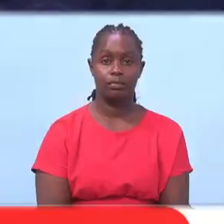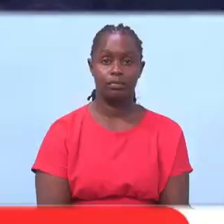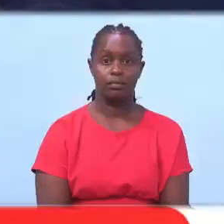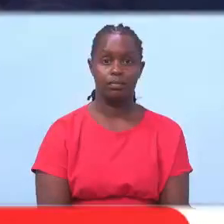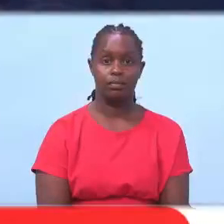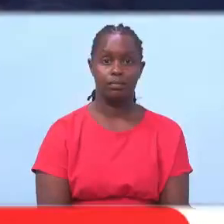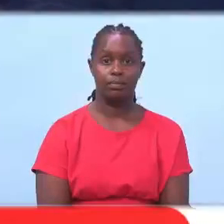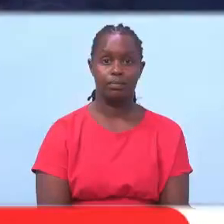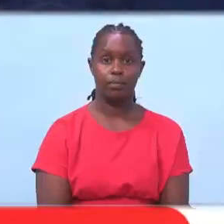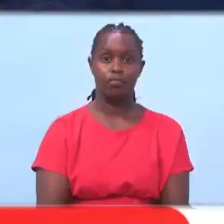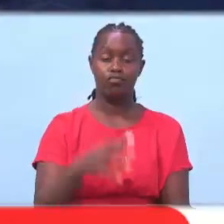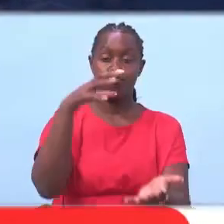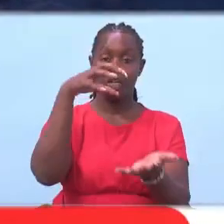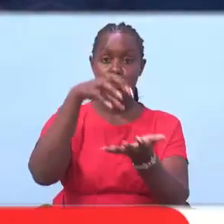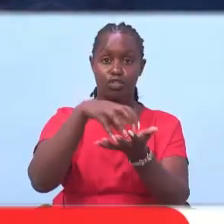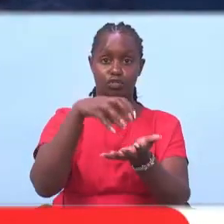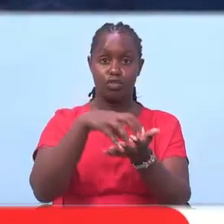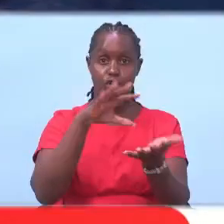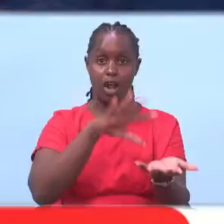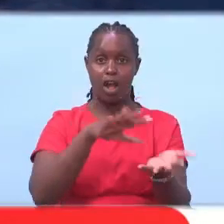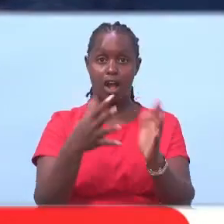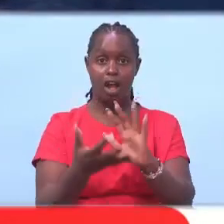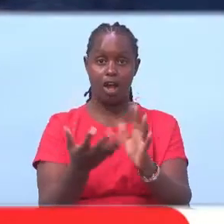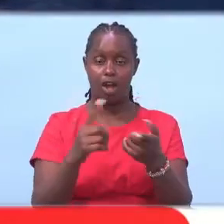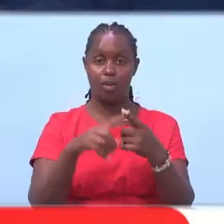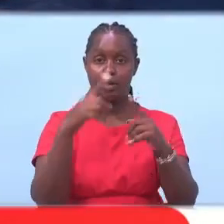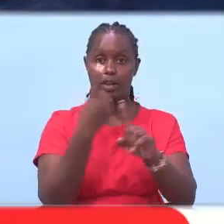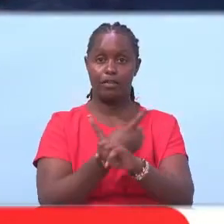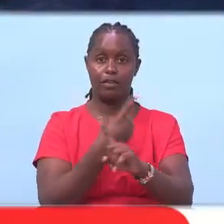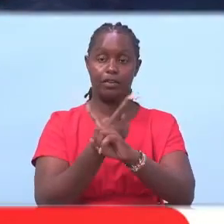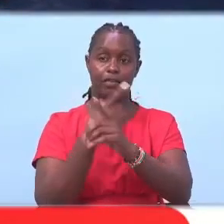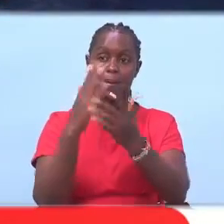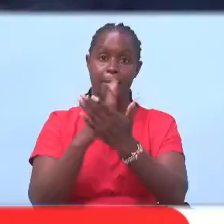Ndivyo hali ilivyo katika maeneo tofauti tofauti humu nchini Kenya. Kwingineko kabla